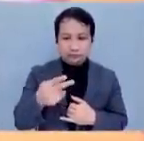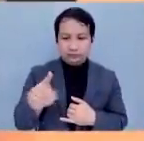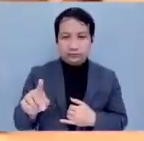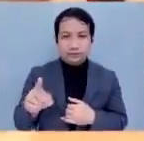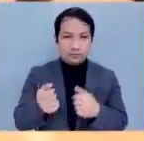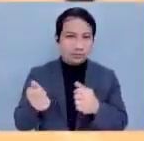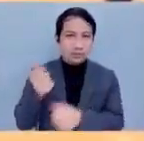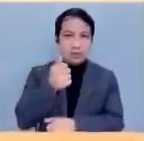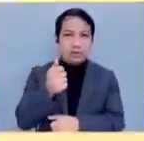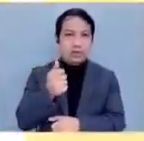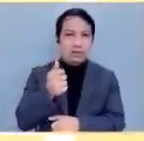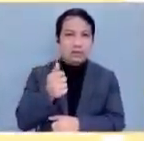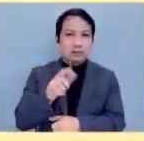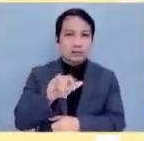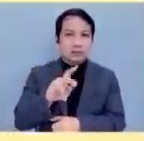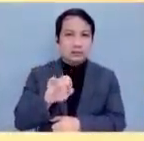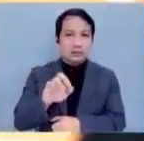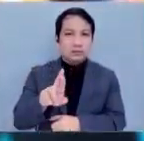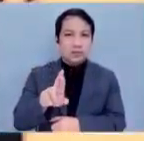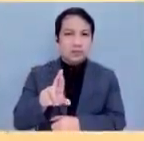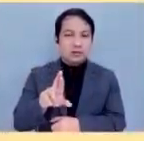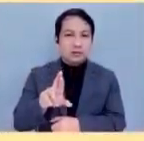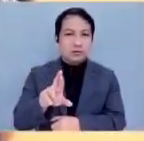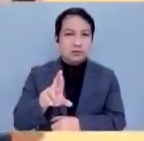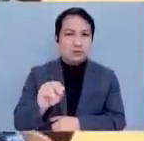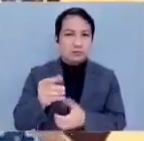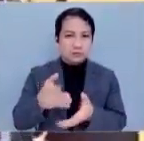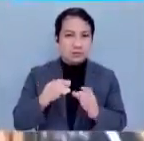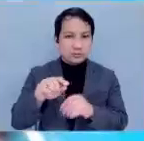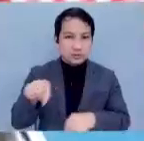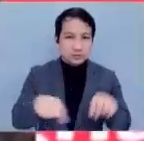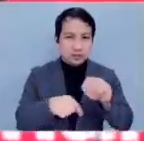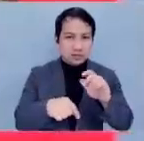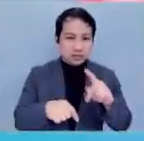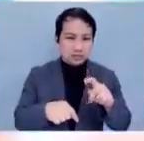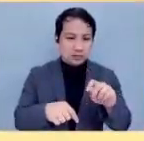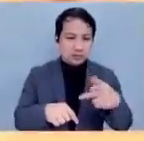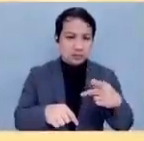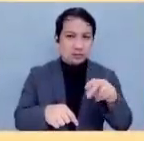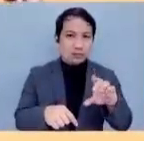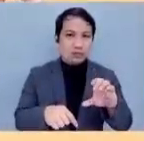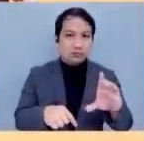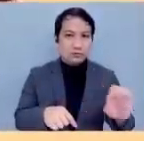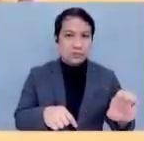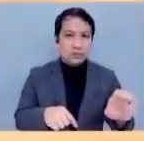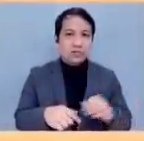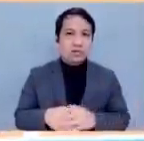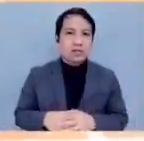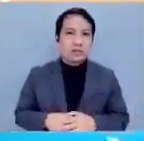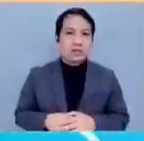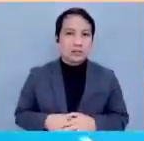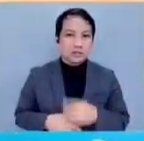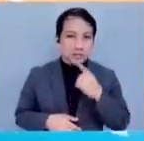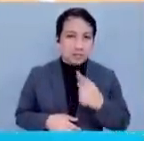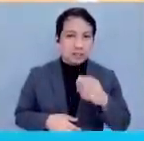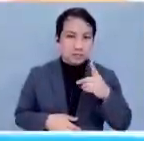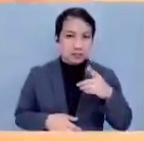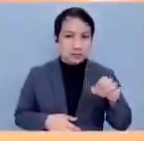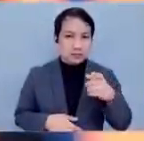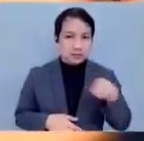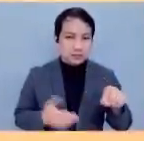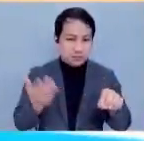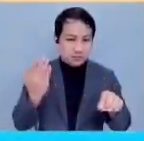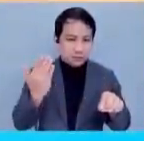sa Libero position. Nagbigidaan siya kay Tang Ponce sa nagdaang All-Filipino Conference. Kasama ni Denden ang dati rin niyang